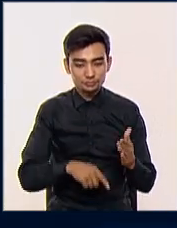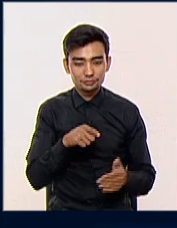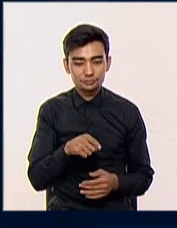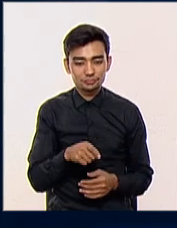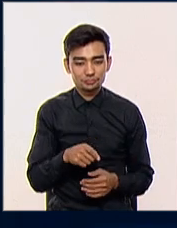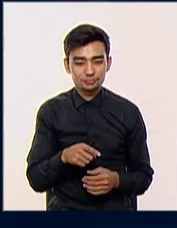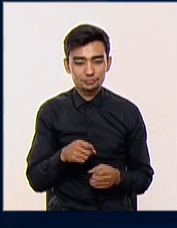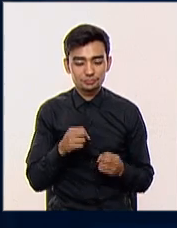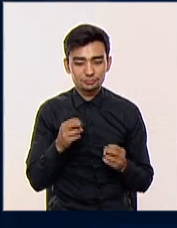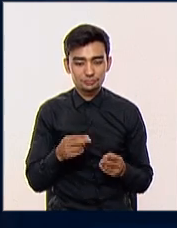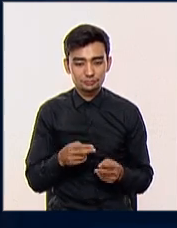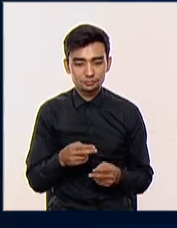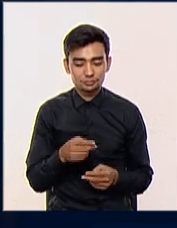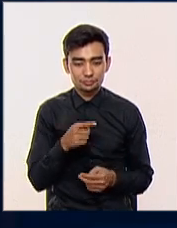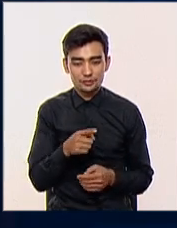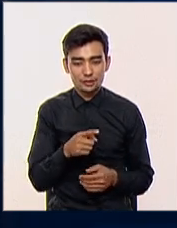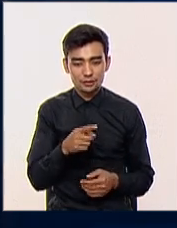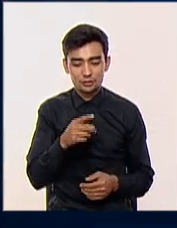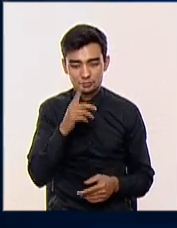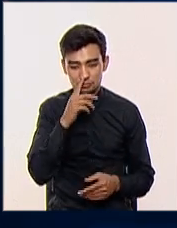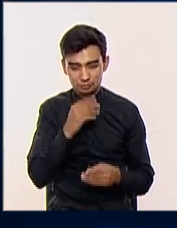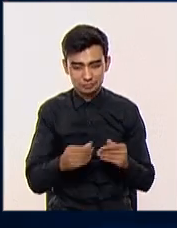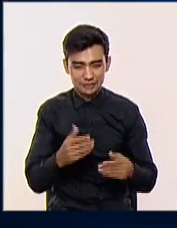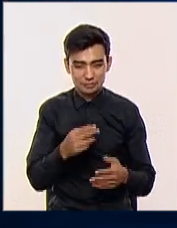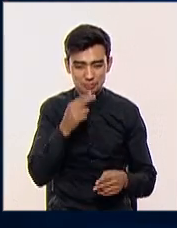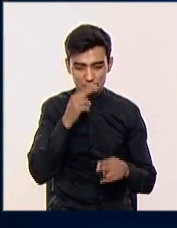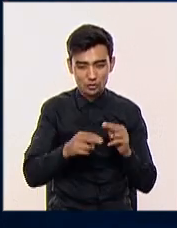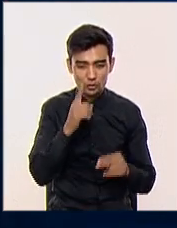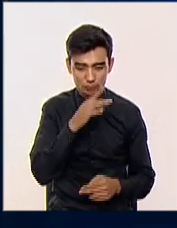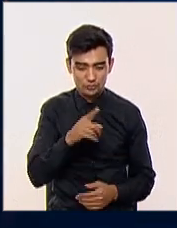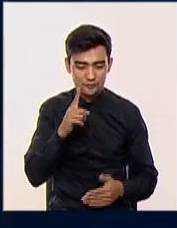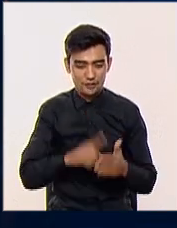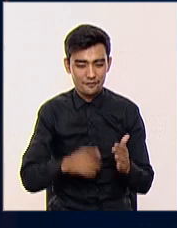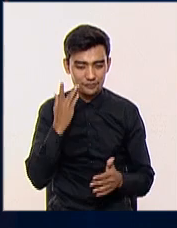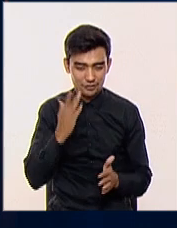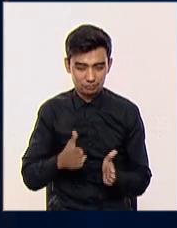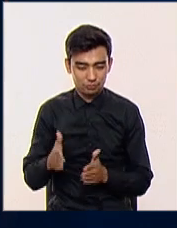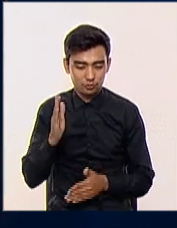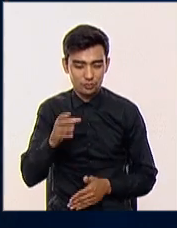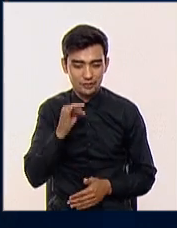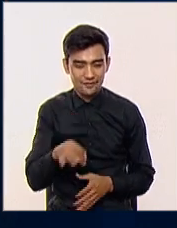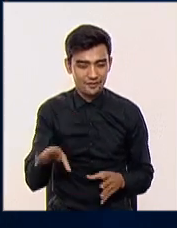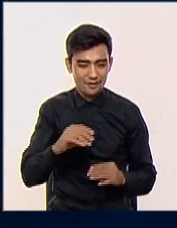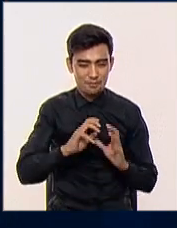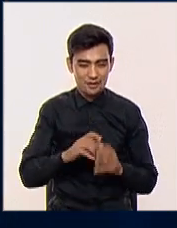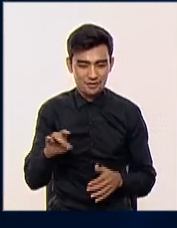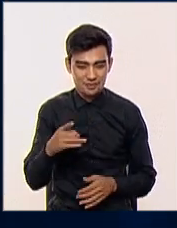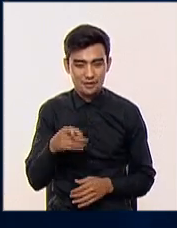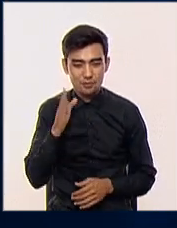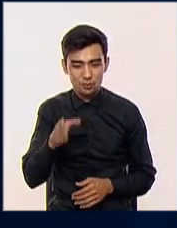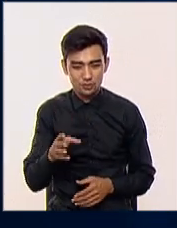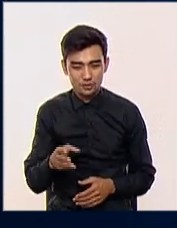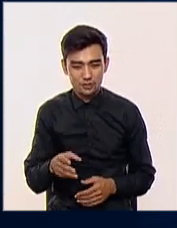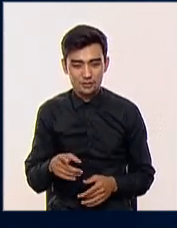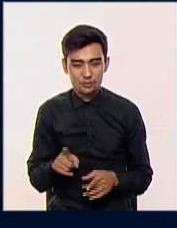таковая, она никогда не исчезнет. И с этой точки зрения, съезды мировых религий, если они смогут внести